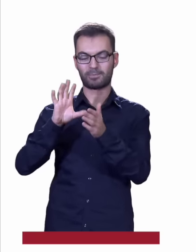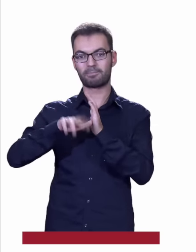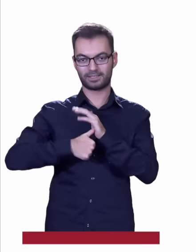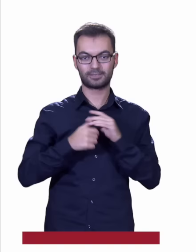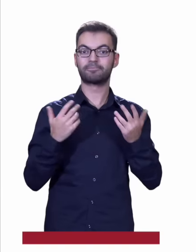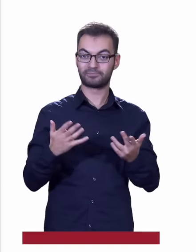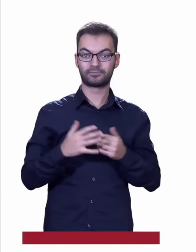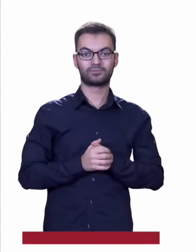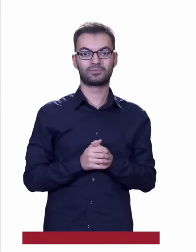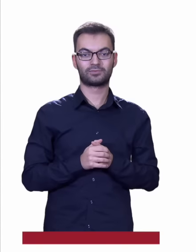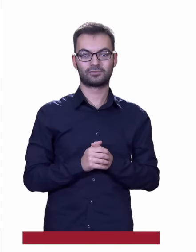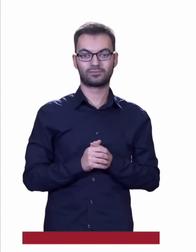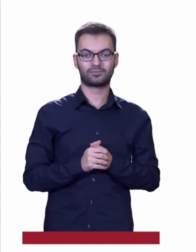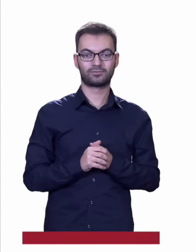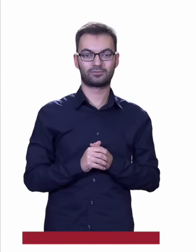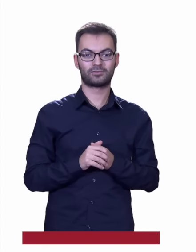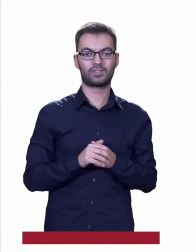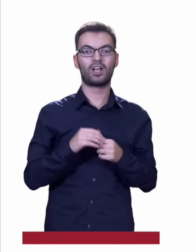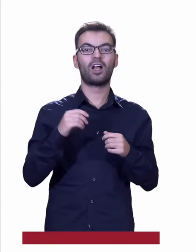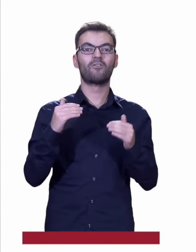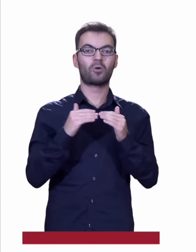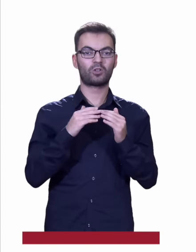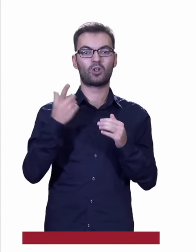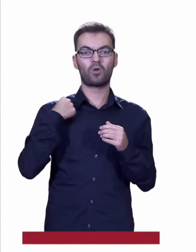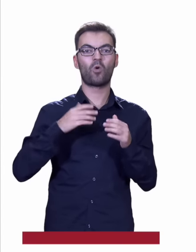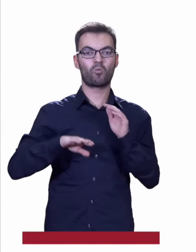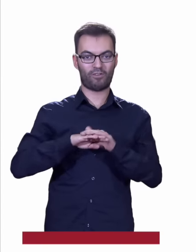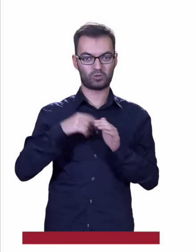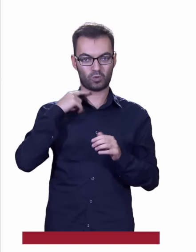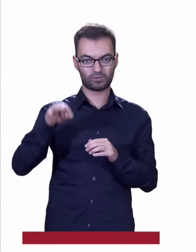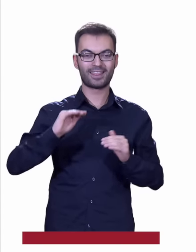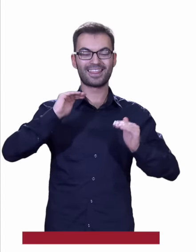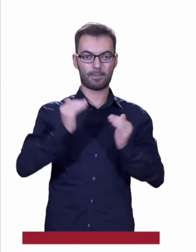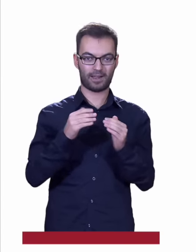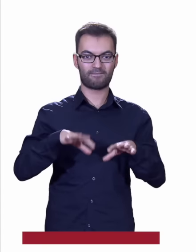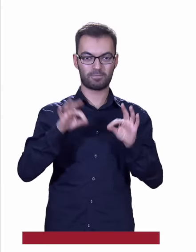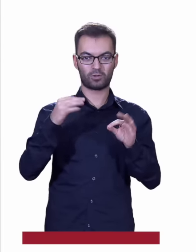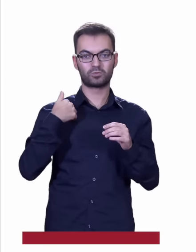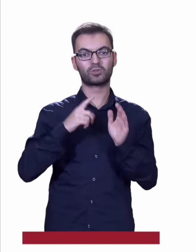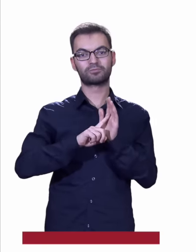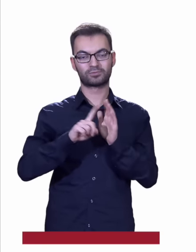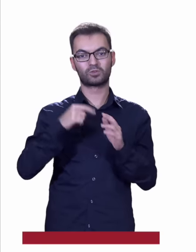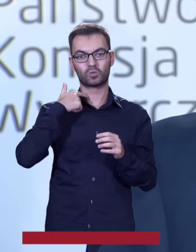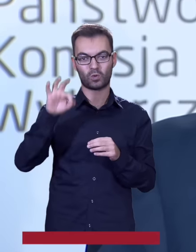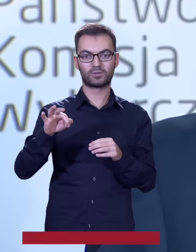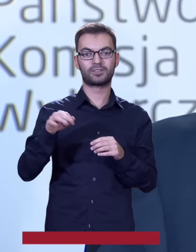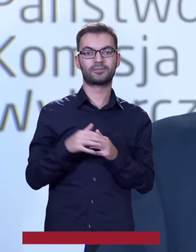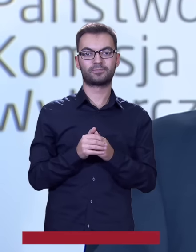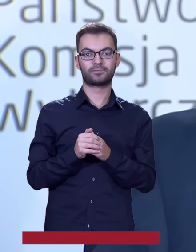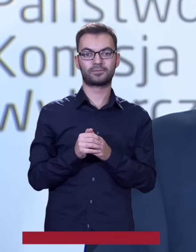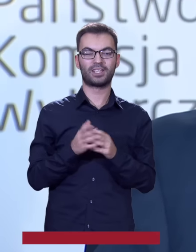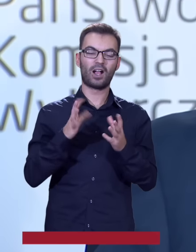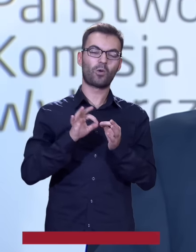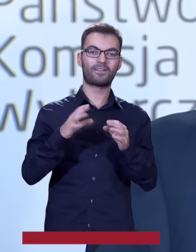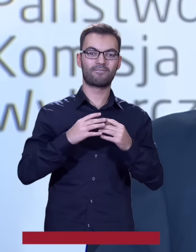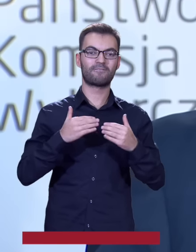to w stosunku do liczby uprawnionych najmniej wyborców wzięło udział w głosowaniu spośród większych miast